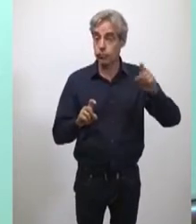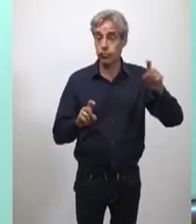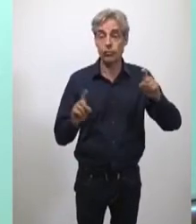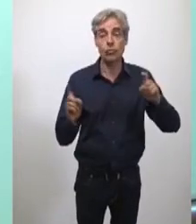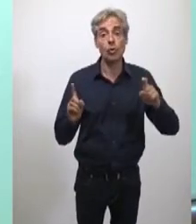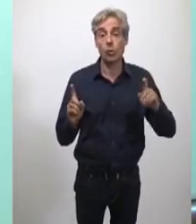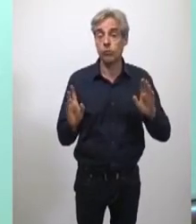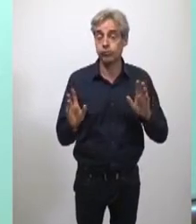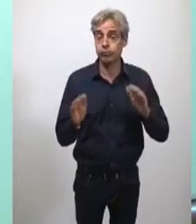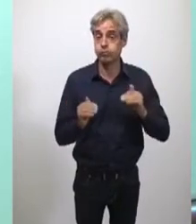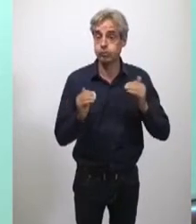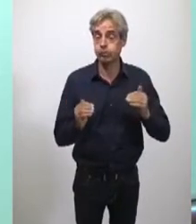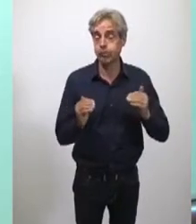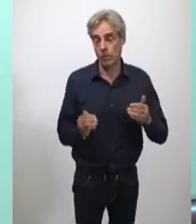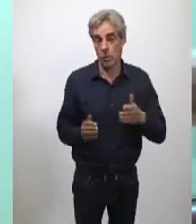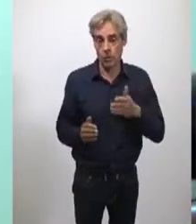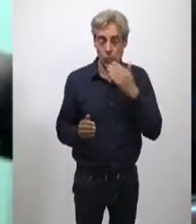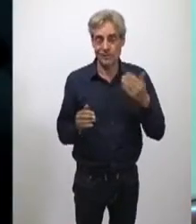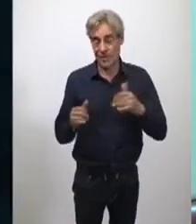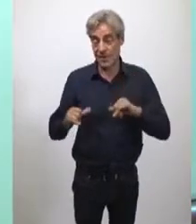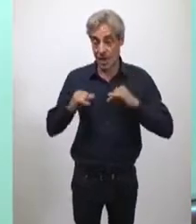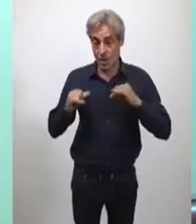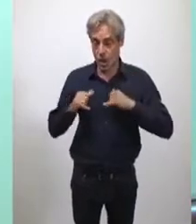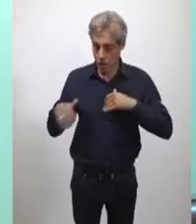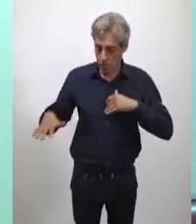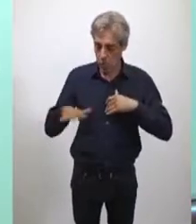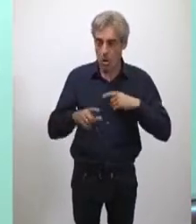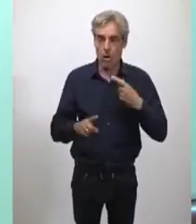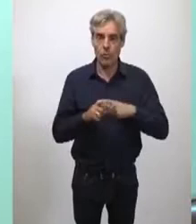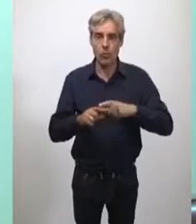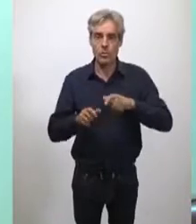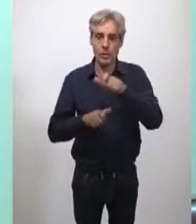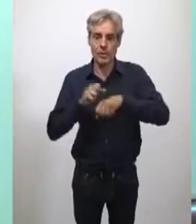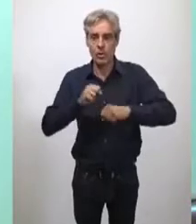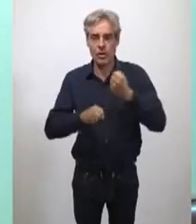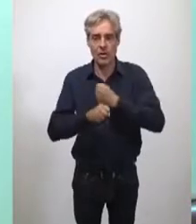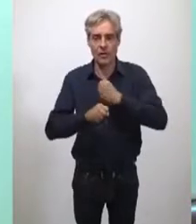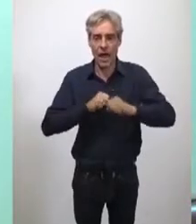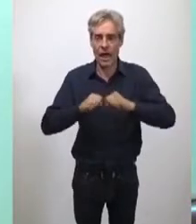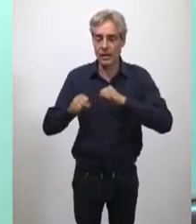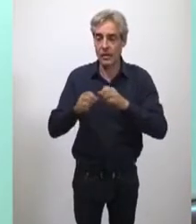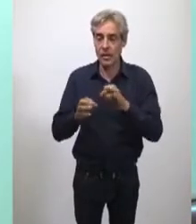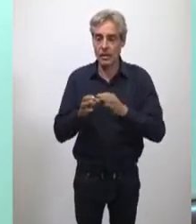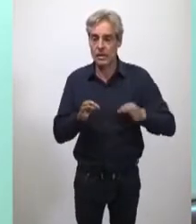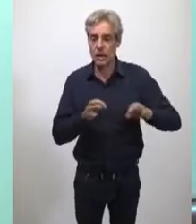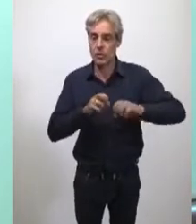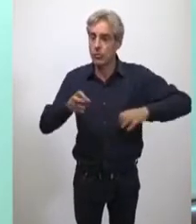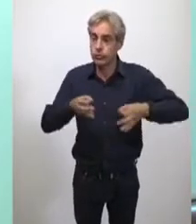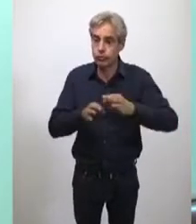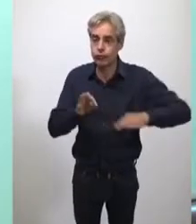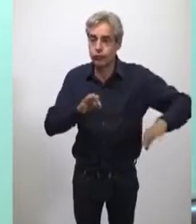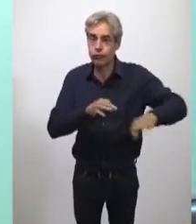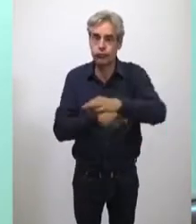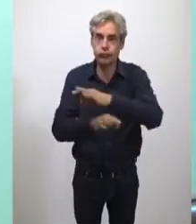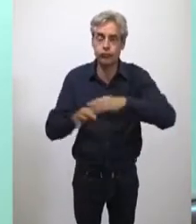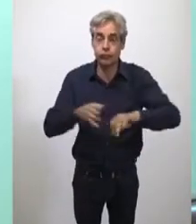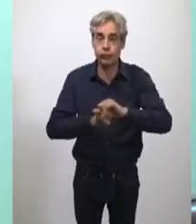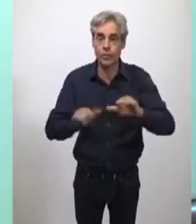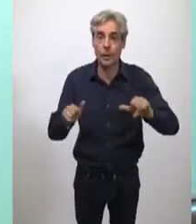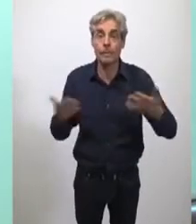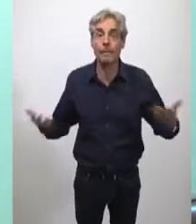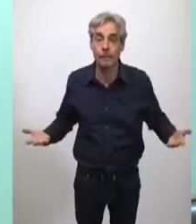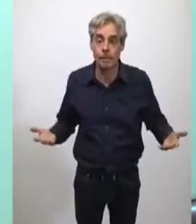même évolution. C'est bien plutôt chez les plus jeunes et chez les actifs que le virus circule à présent. Ce